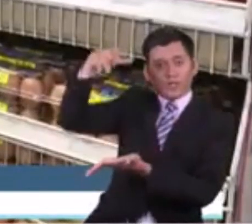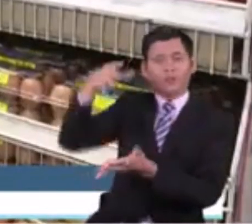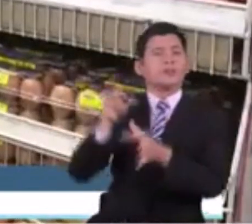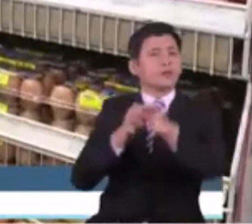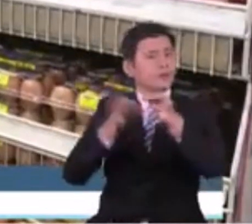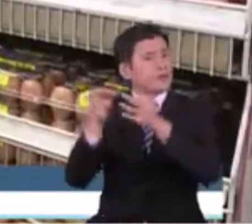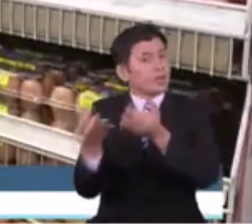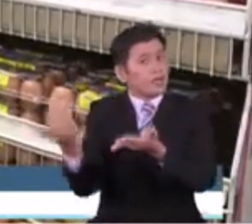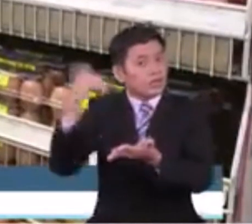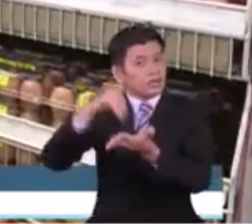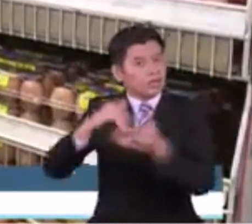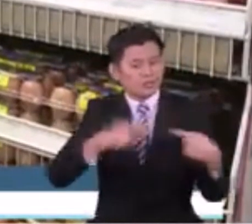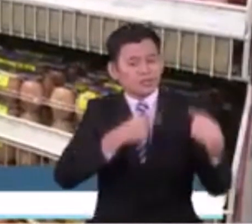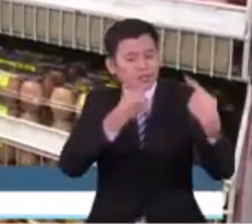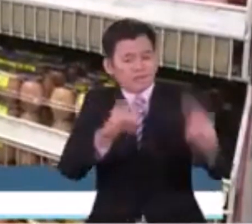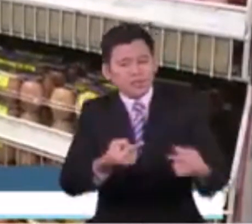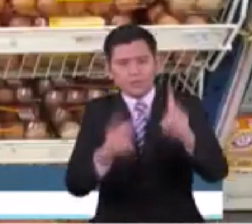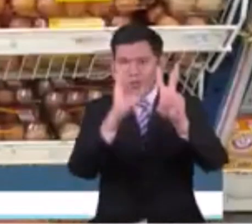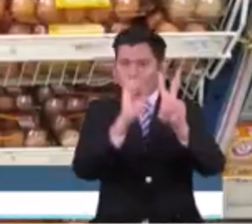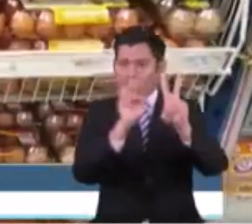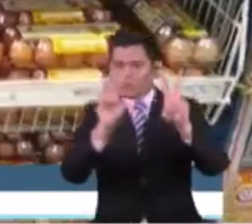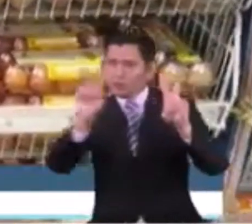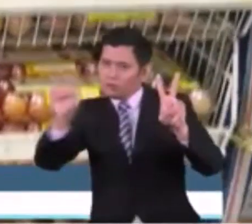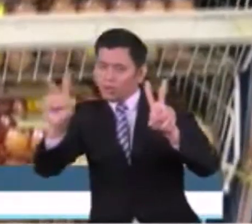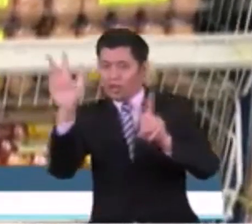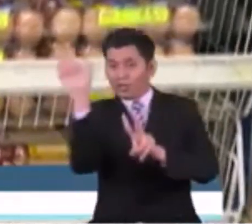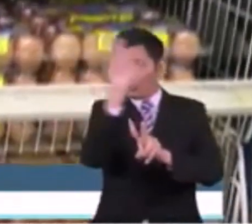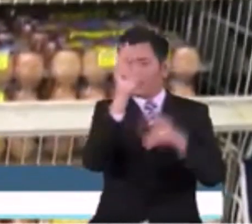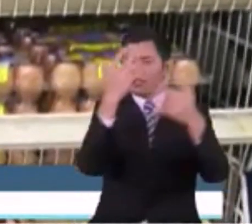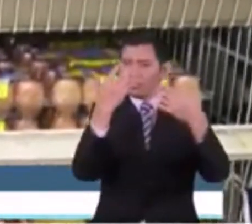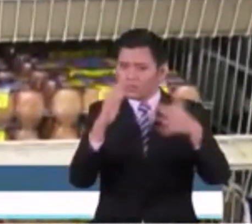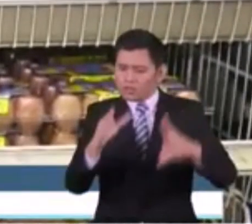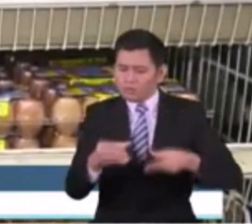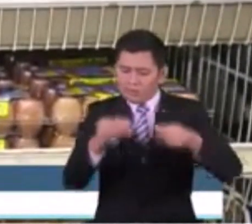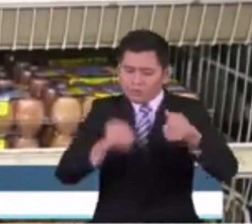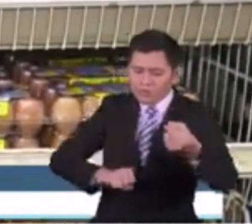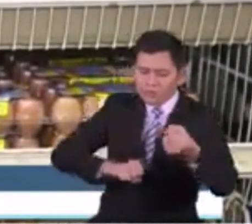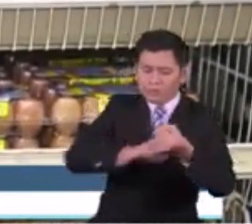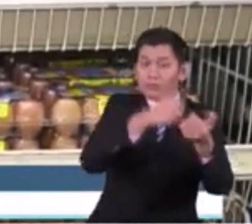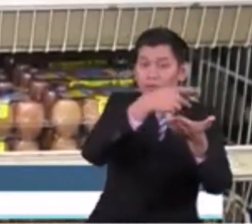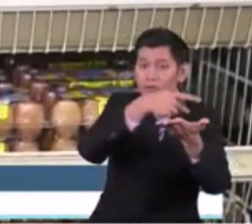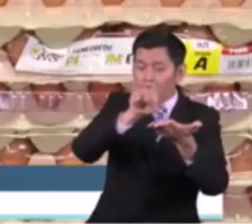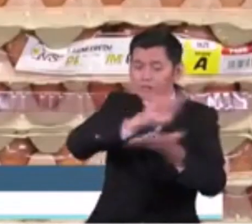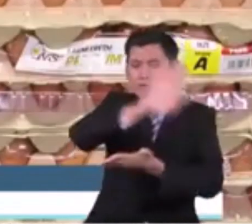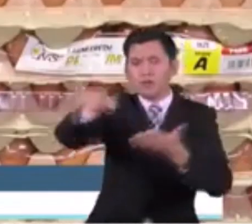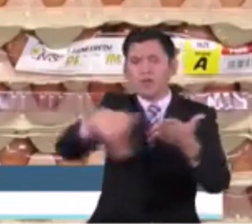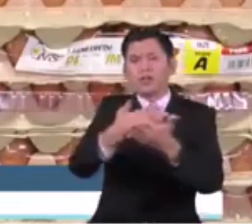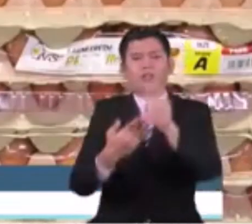Jelas beliau, sejak 2022, kerajaan telah mengeluarkan subsidi keseluruhan sebanyak